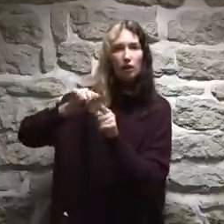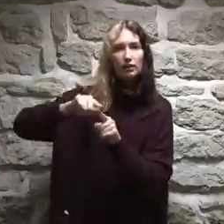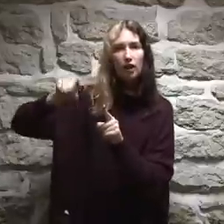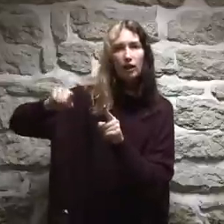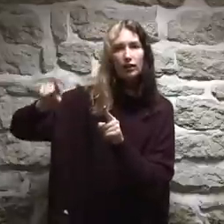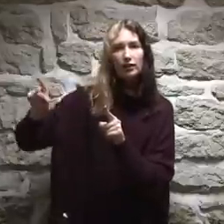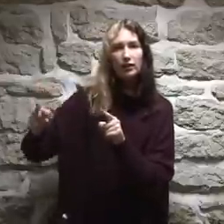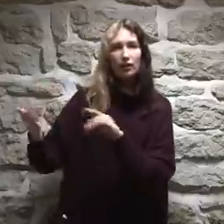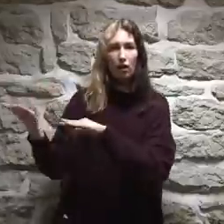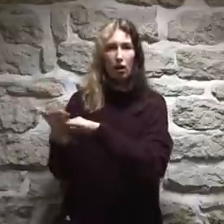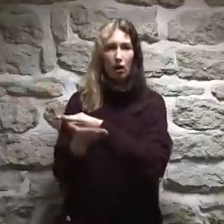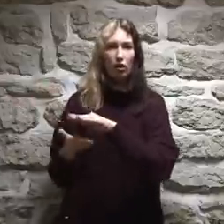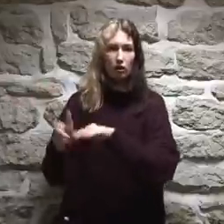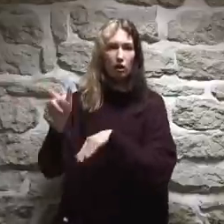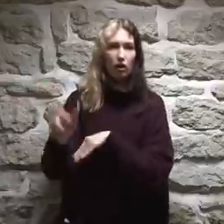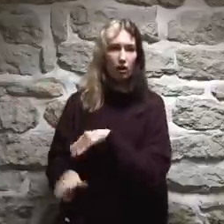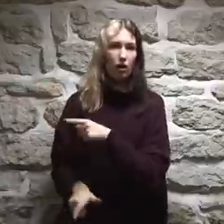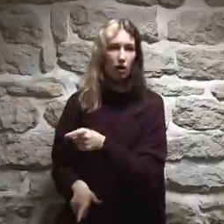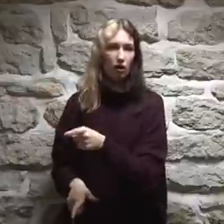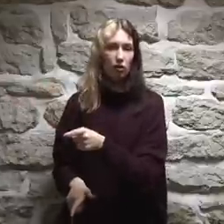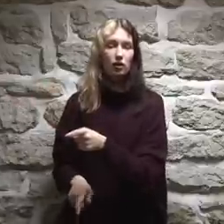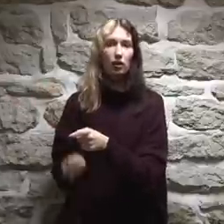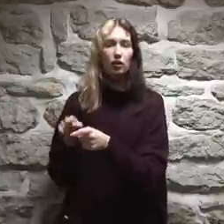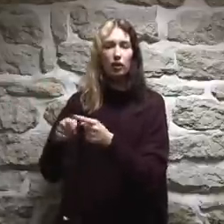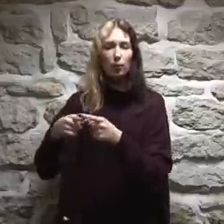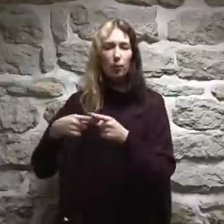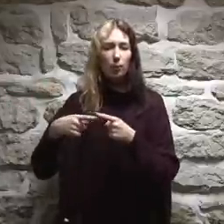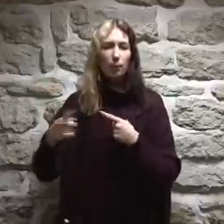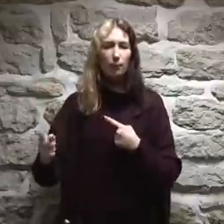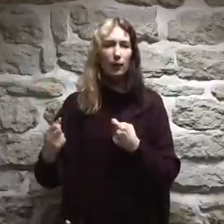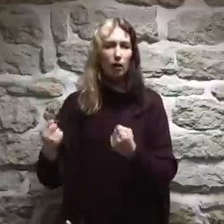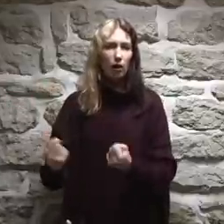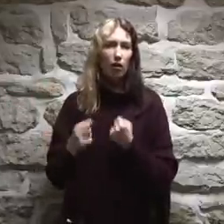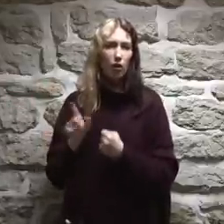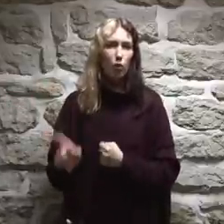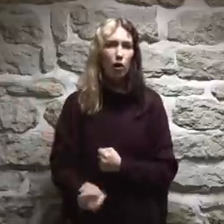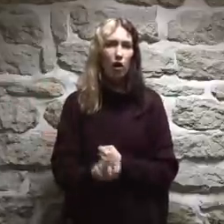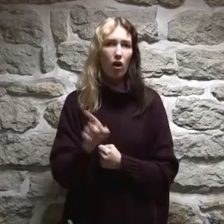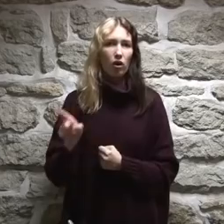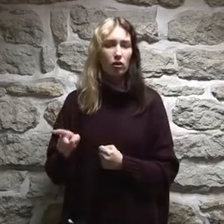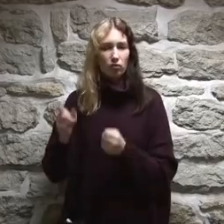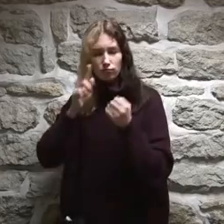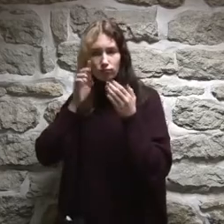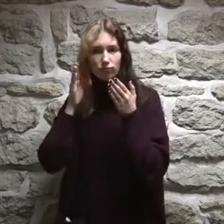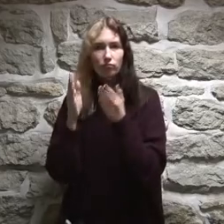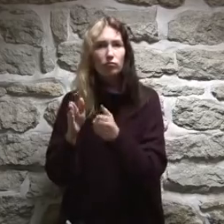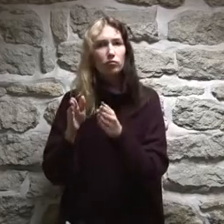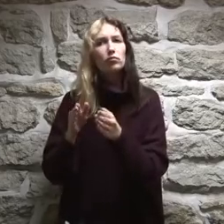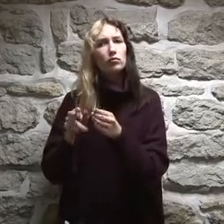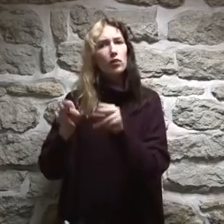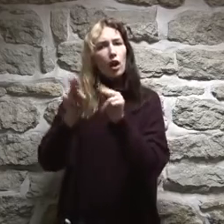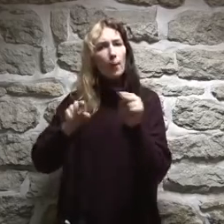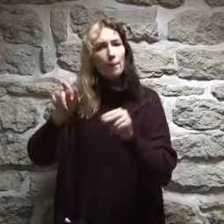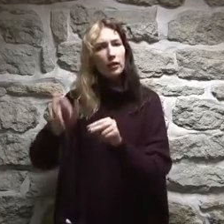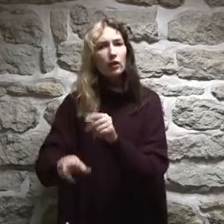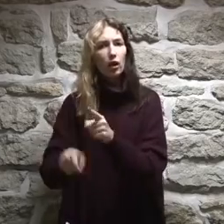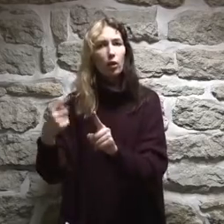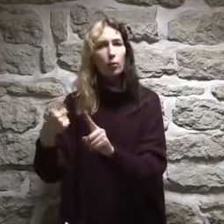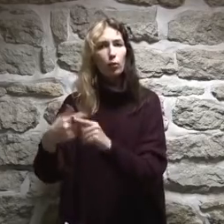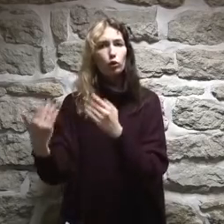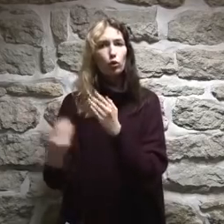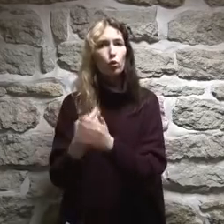Eestis, kes on olnud väga pikka aega ka selle suuna õppejõud ja loonud ka uue